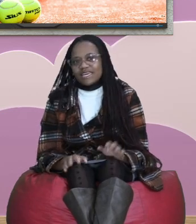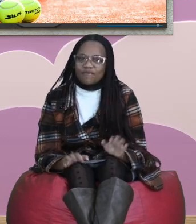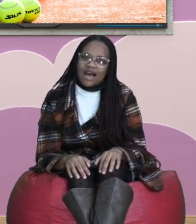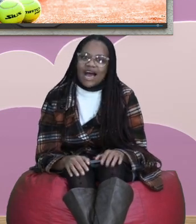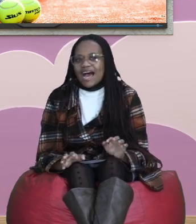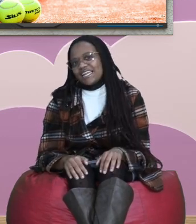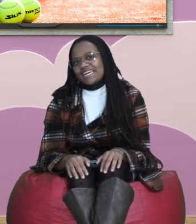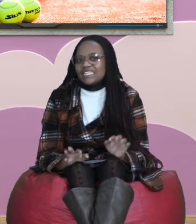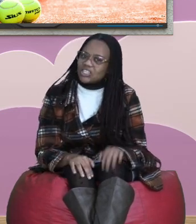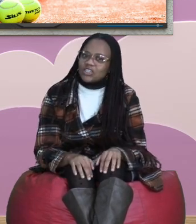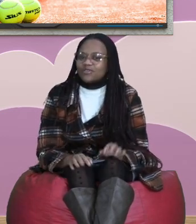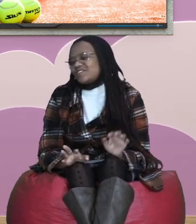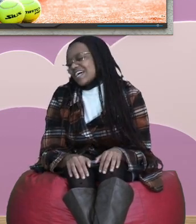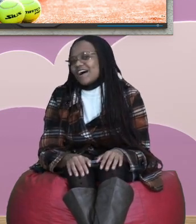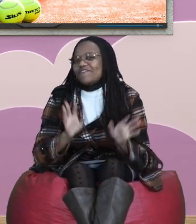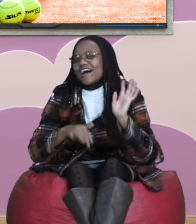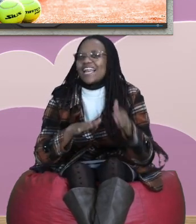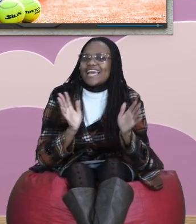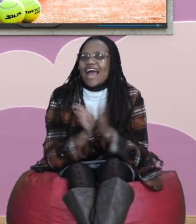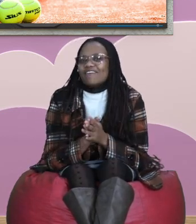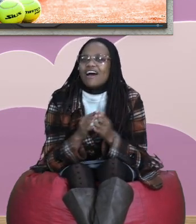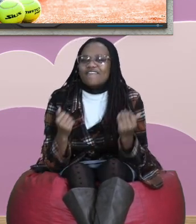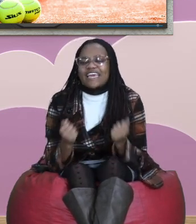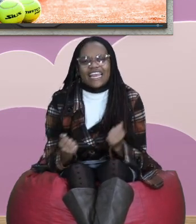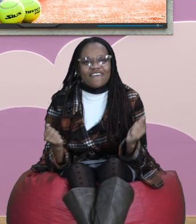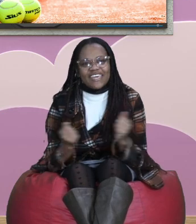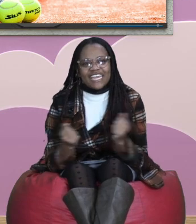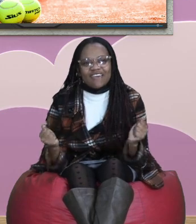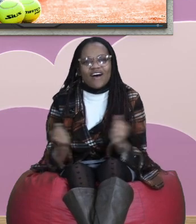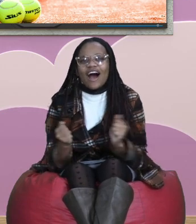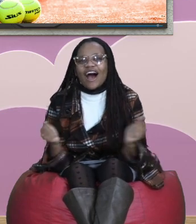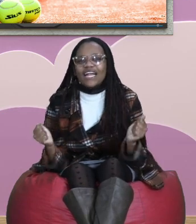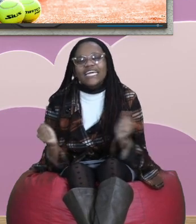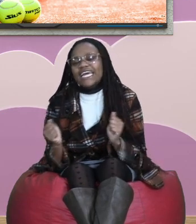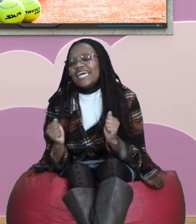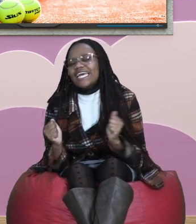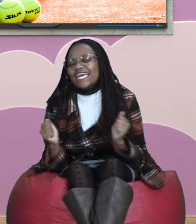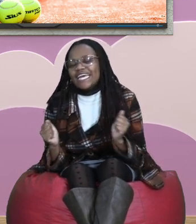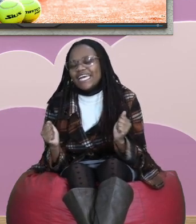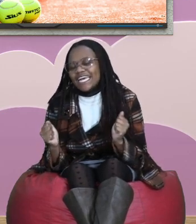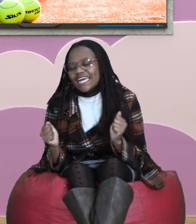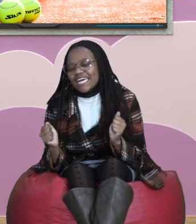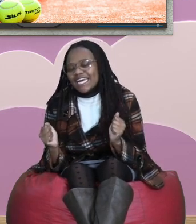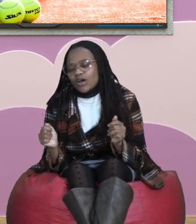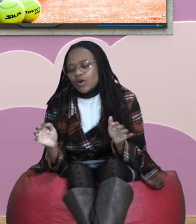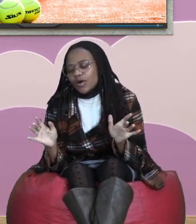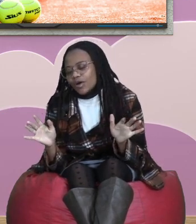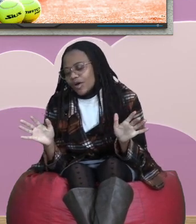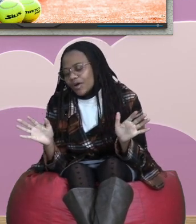van sy balie. Tjoef, tjoef, vallei af. Wili Wali.